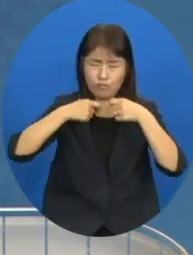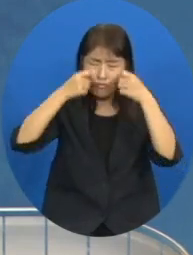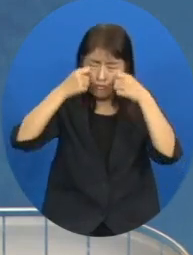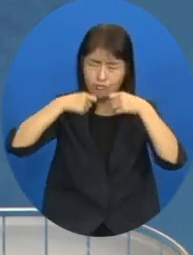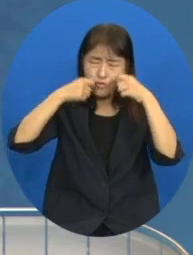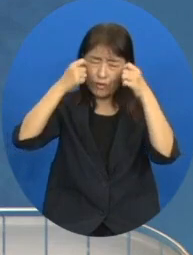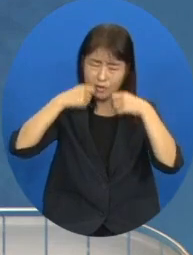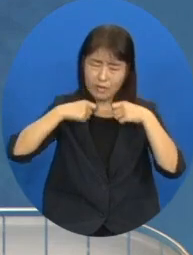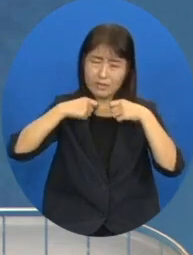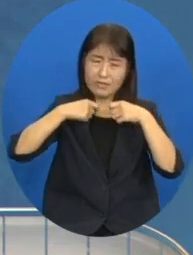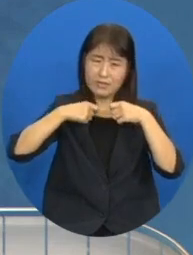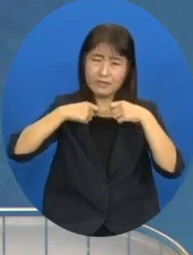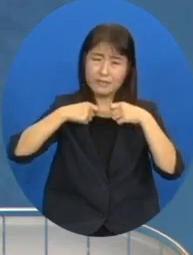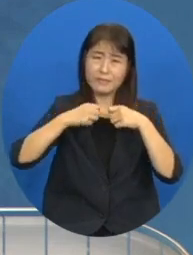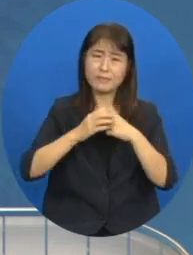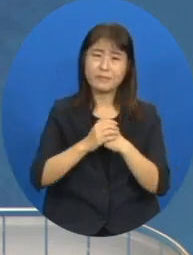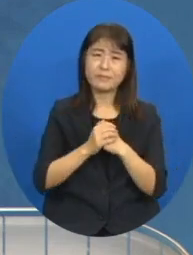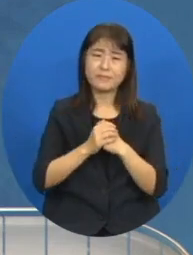못했다고 전해집니다.